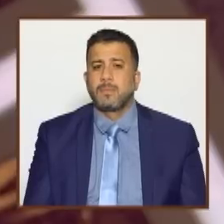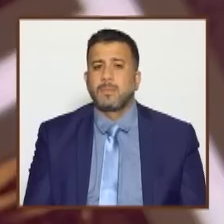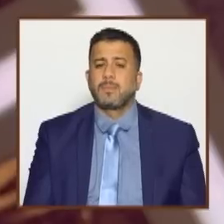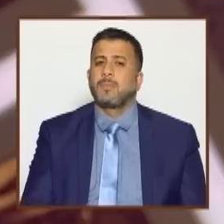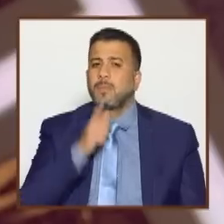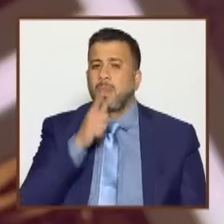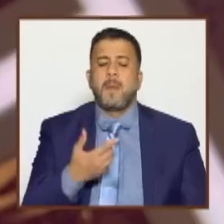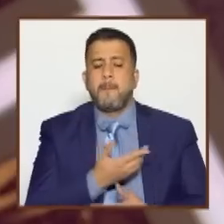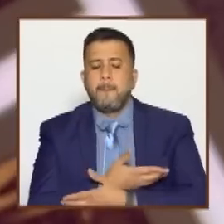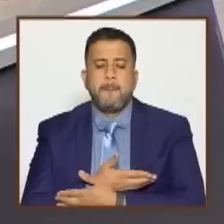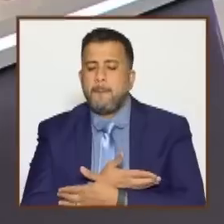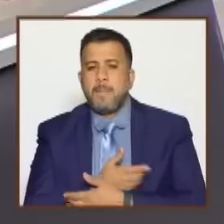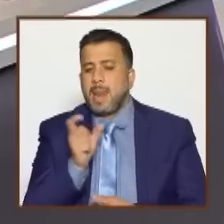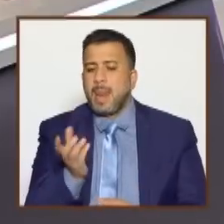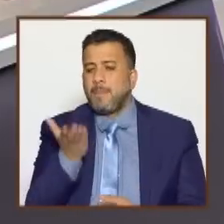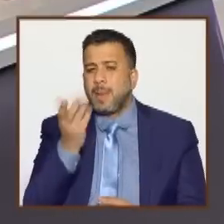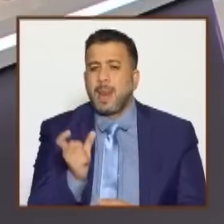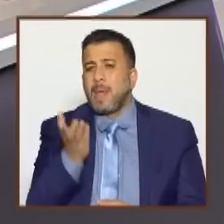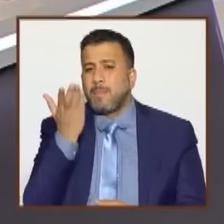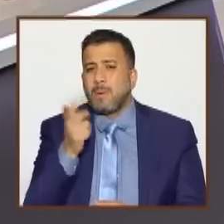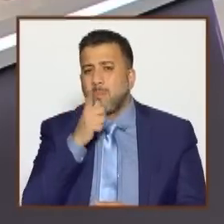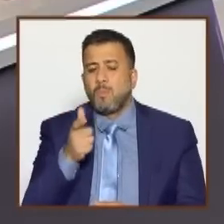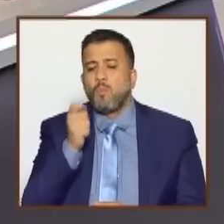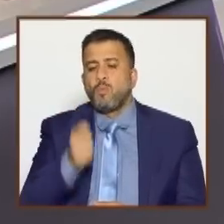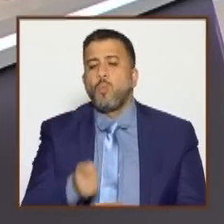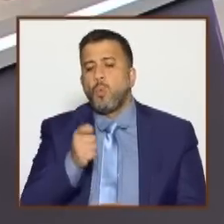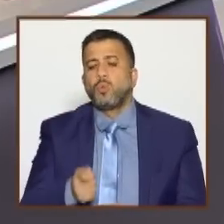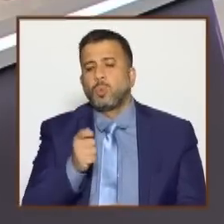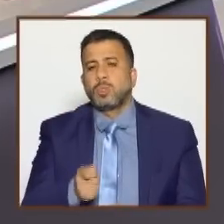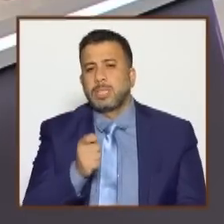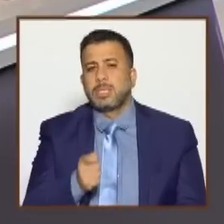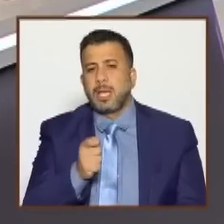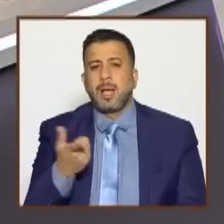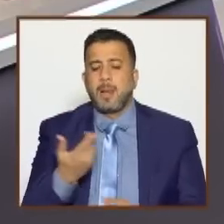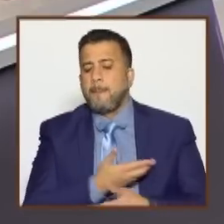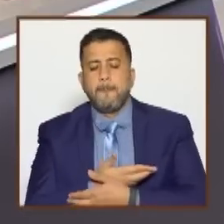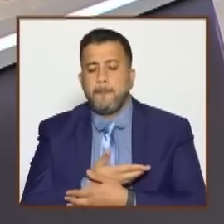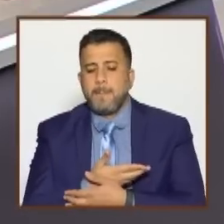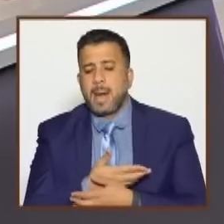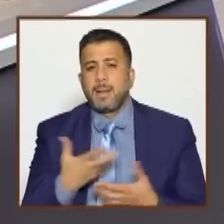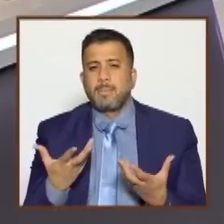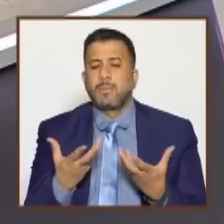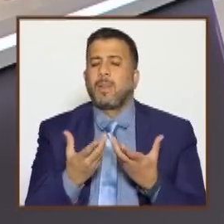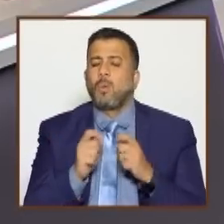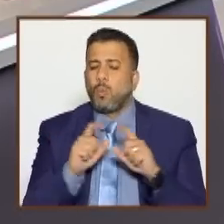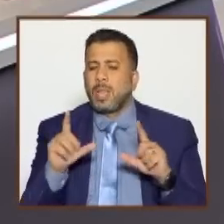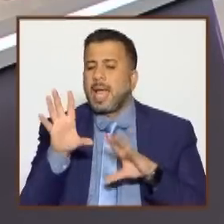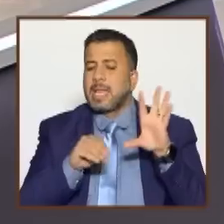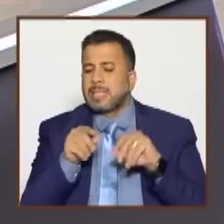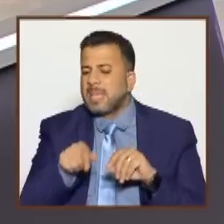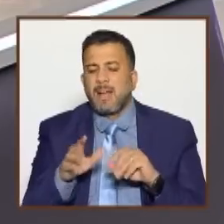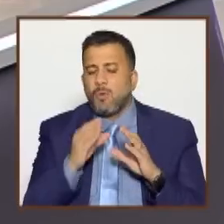وستنا مريم هل في قرابه معها مع سيدنا موسى عليه السلام؟ ان شاء الله. السلام عليكم. عليكم